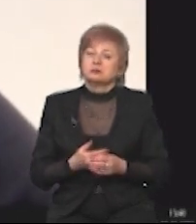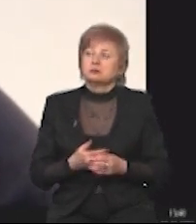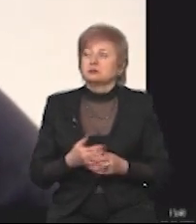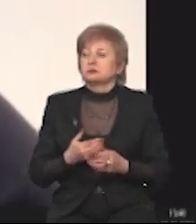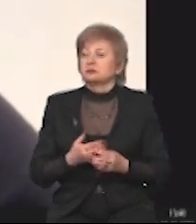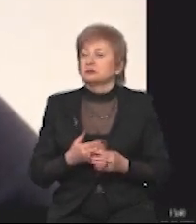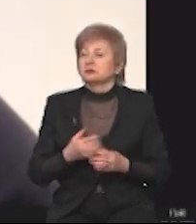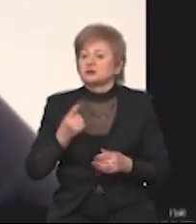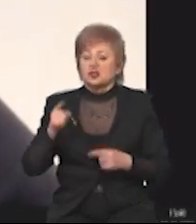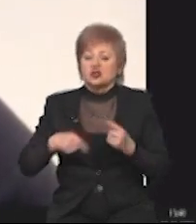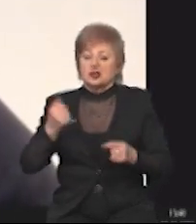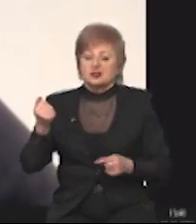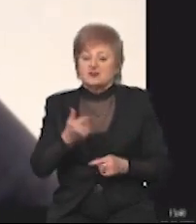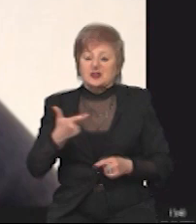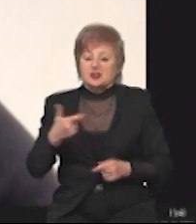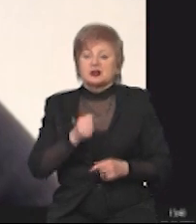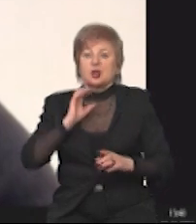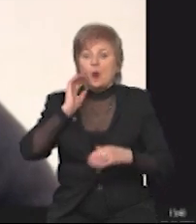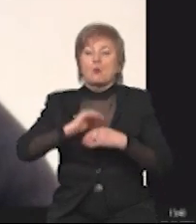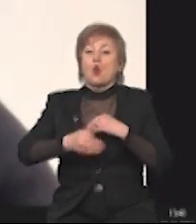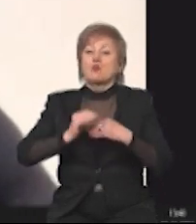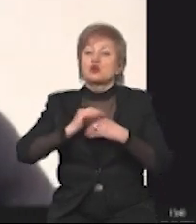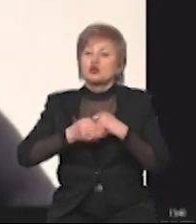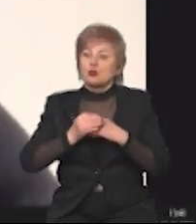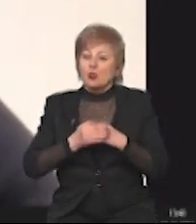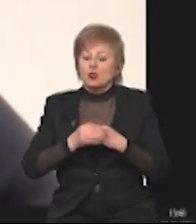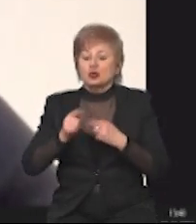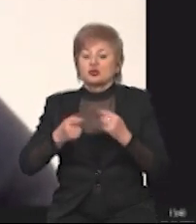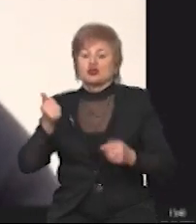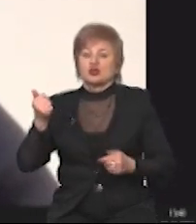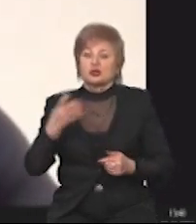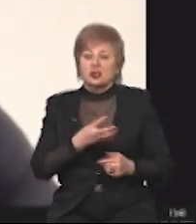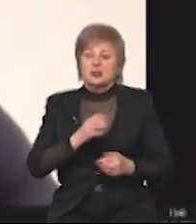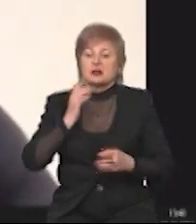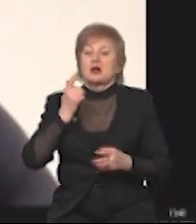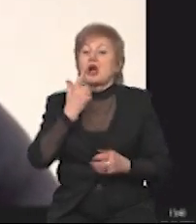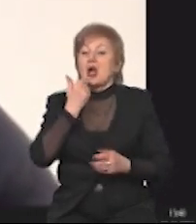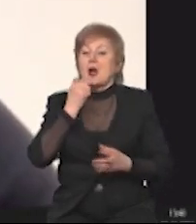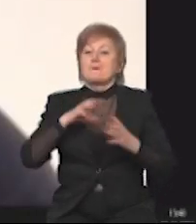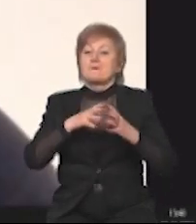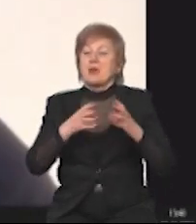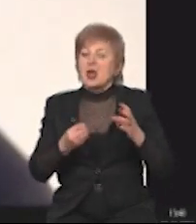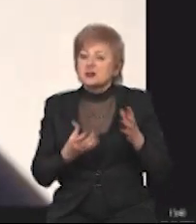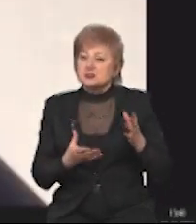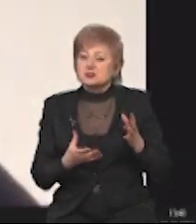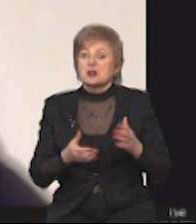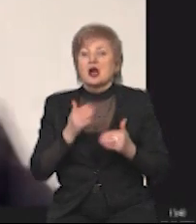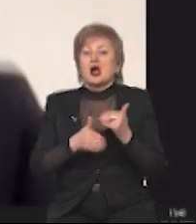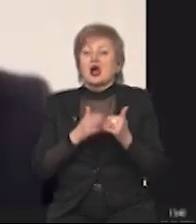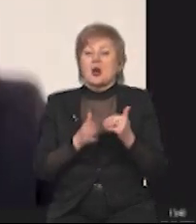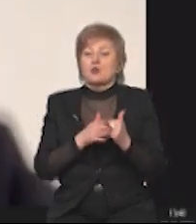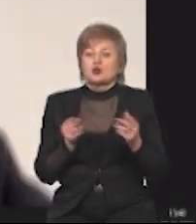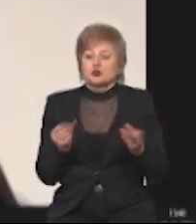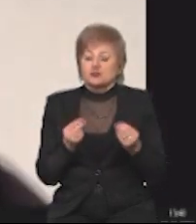Через 2-3 недели помидор начинается, через 4 недели перец начинается, капуста свежая на